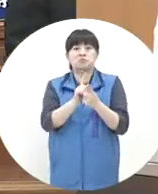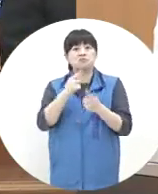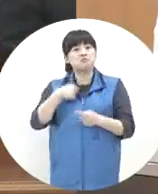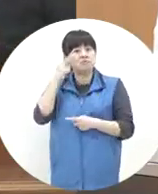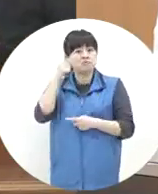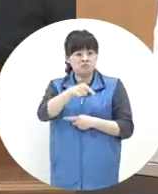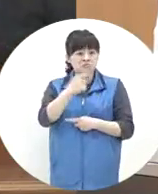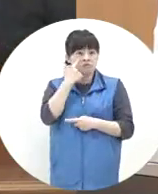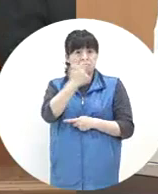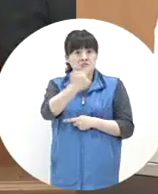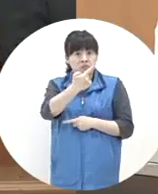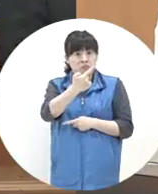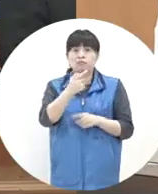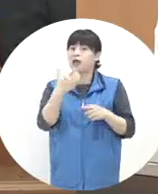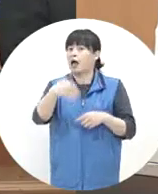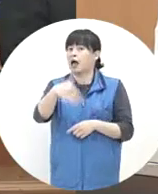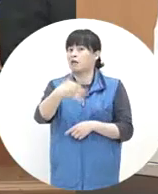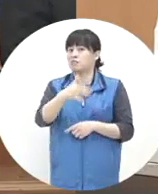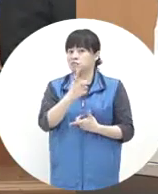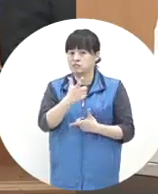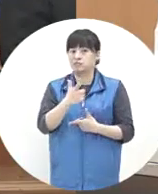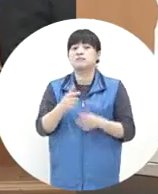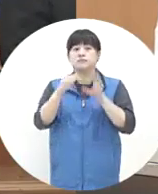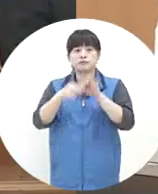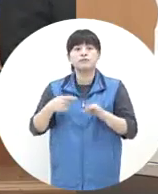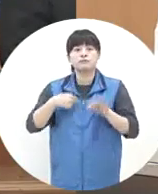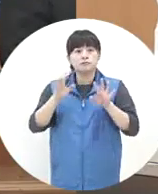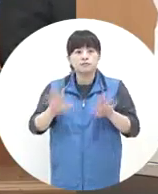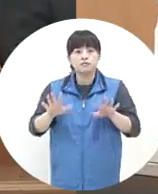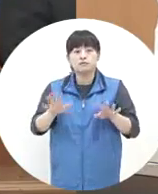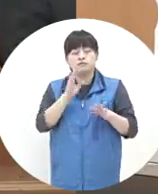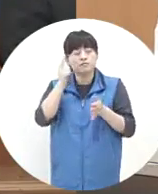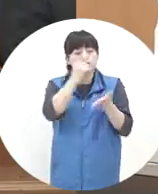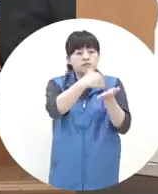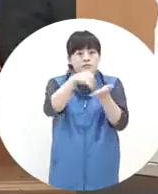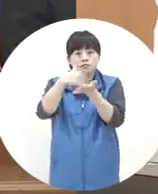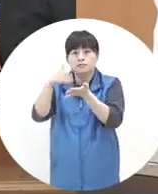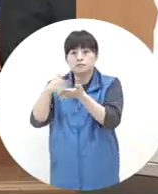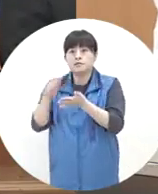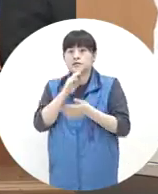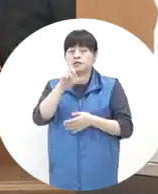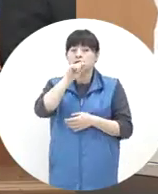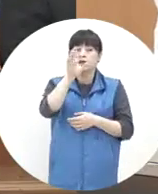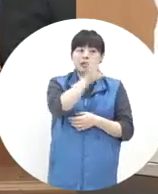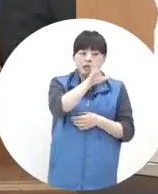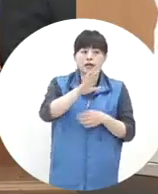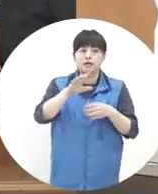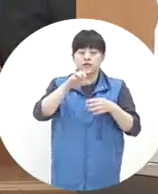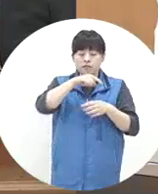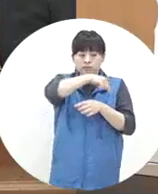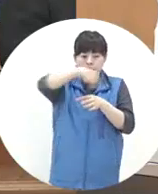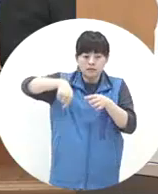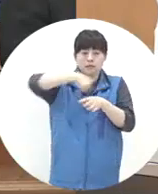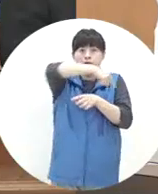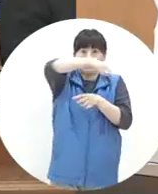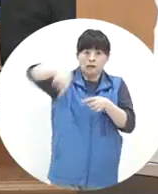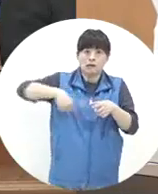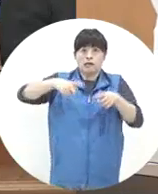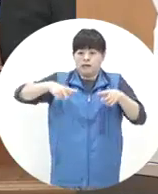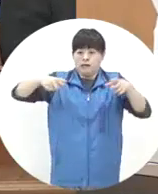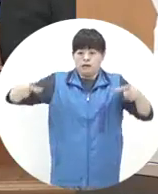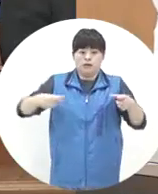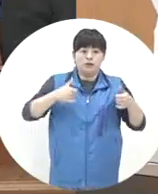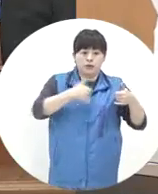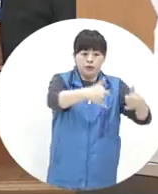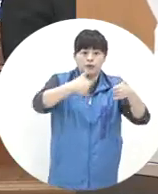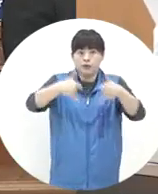是最严重的压力。所以我们现在正在盘点所有从莺歌往外扩张的一些路段跟